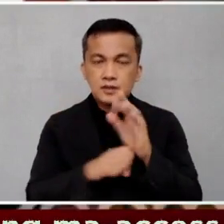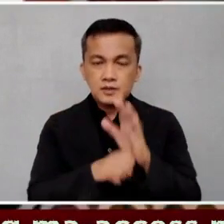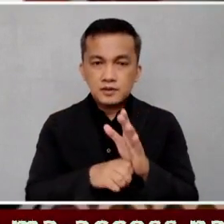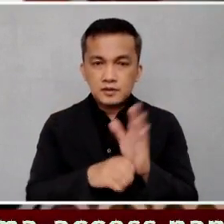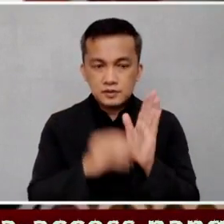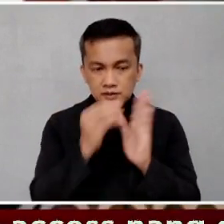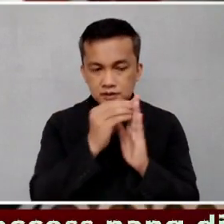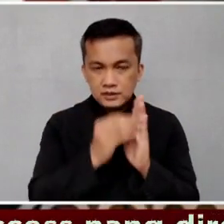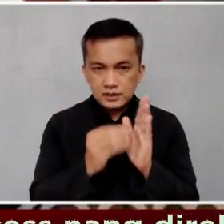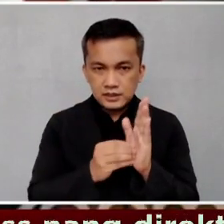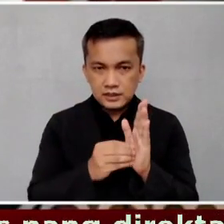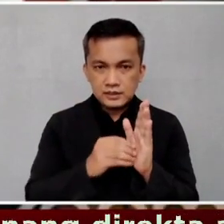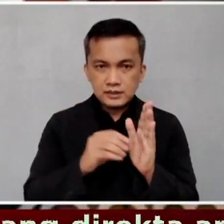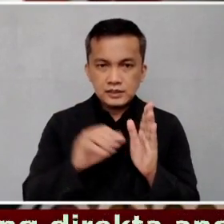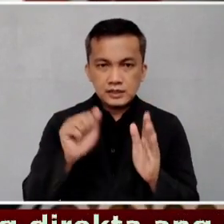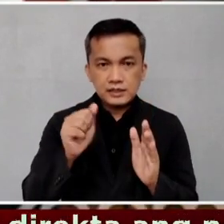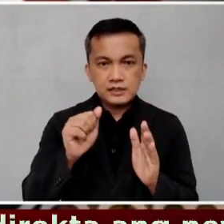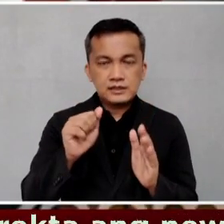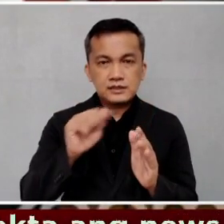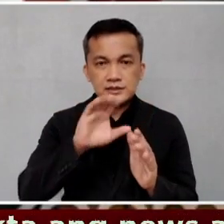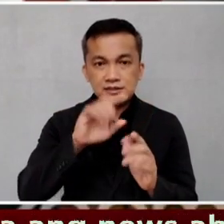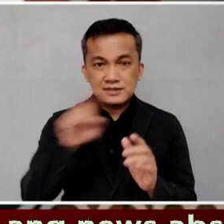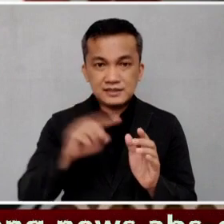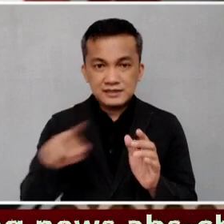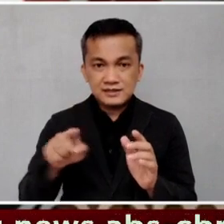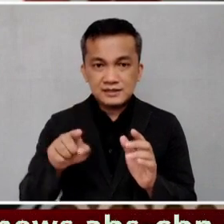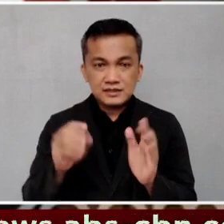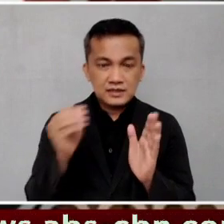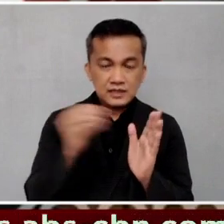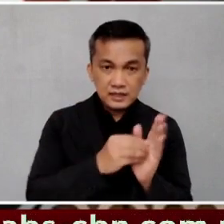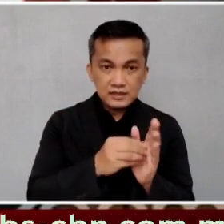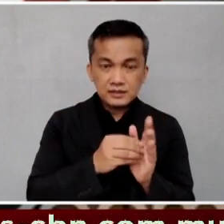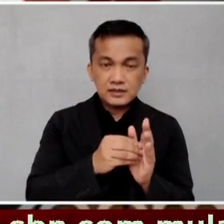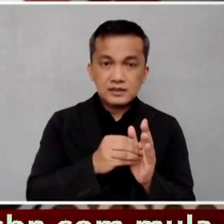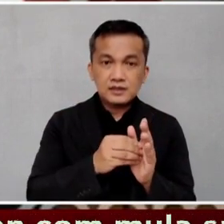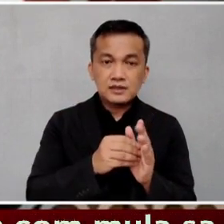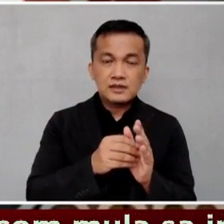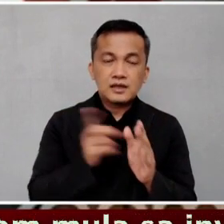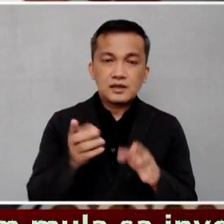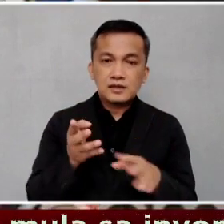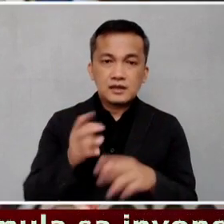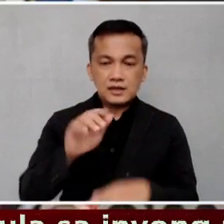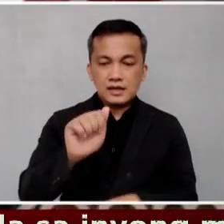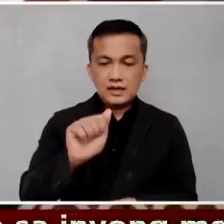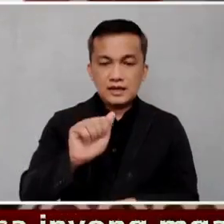AZ. AZ lang ang nalagay nung na-upload, so dapat AstraZeneca.